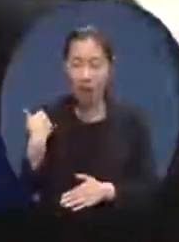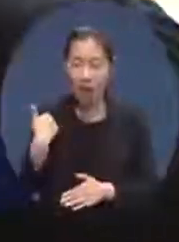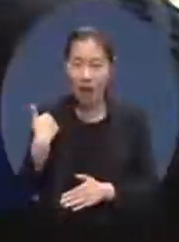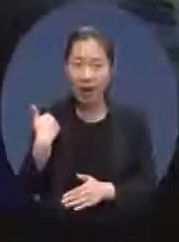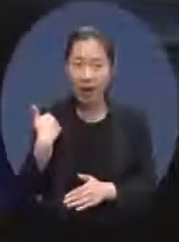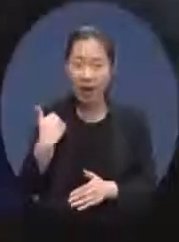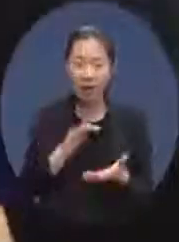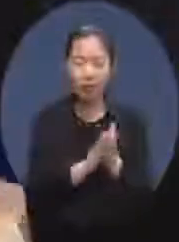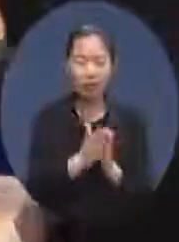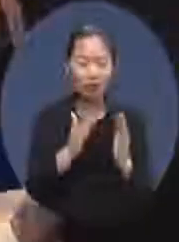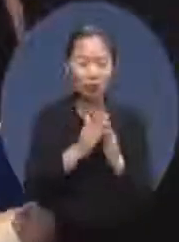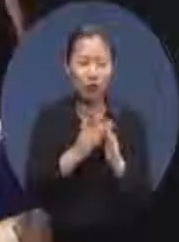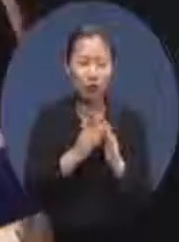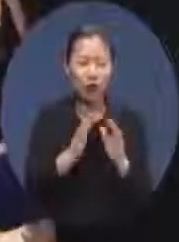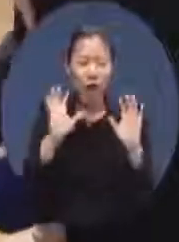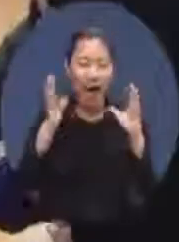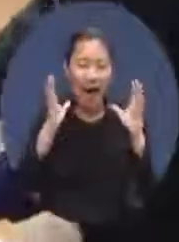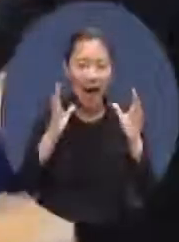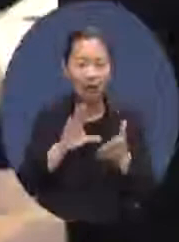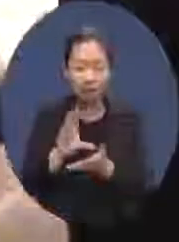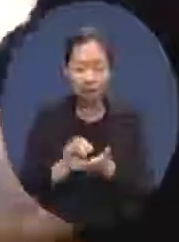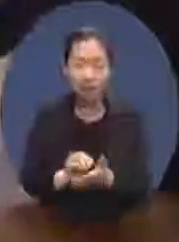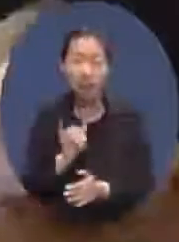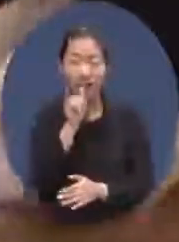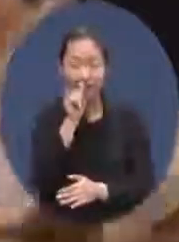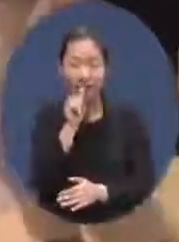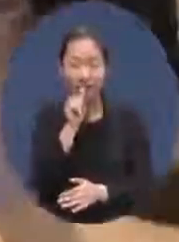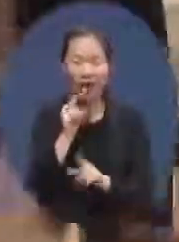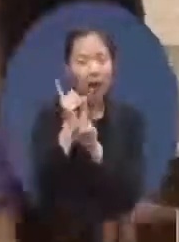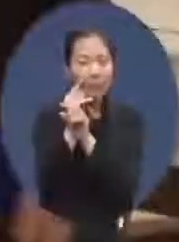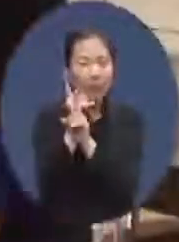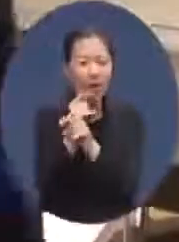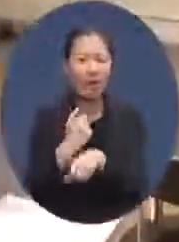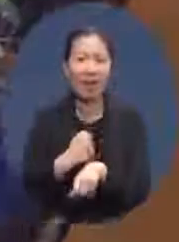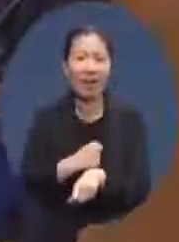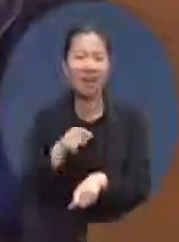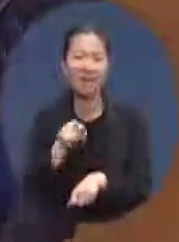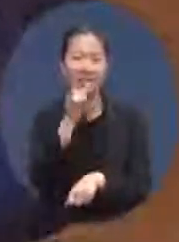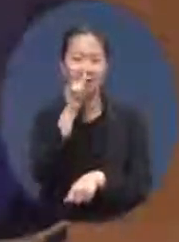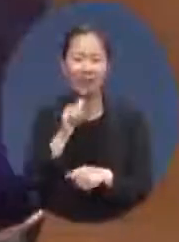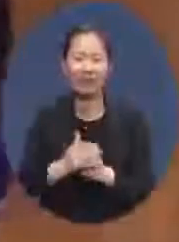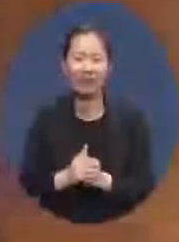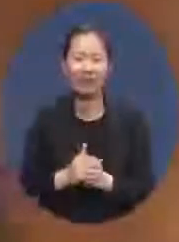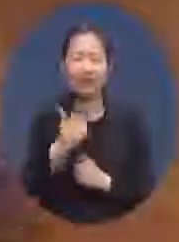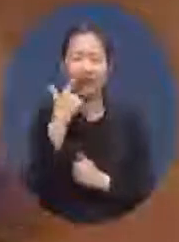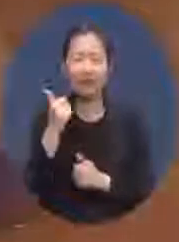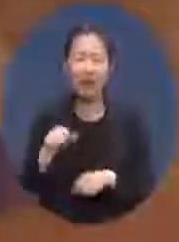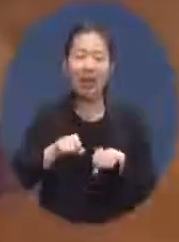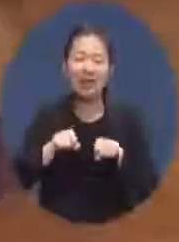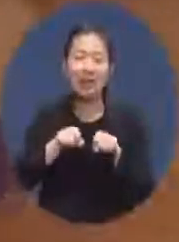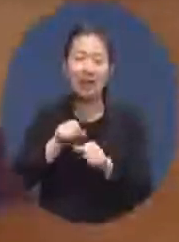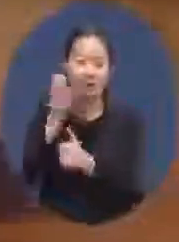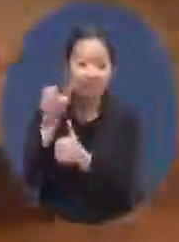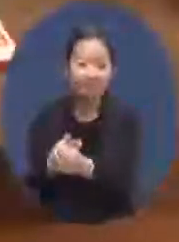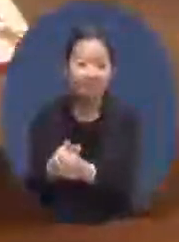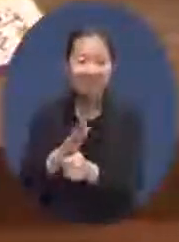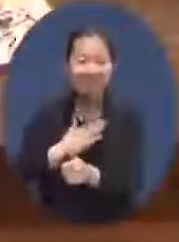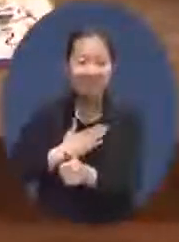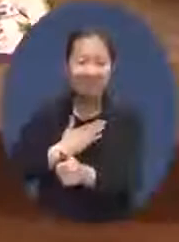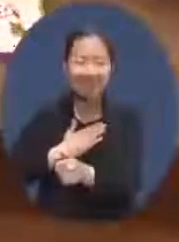있냐? 그럼, 매일매일 하는 건데. 아빠는 정리하세요. 네.